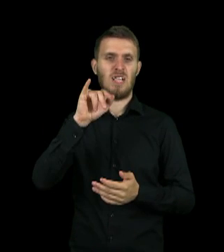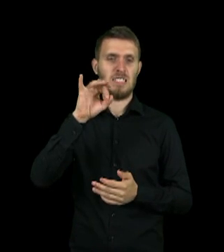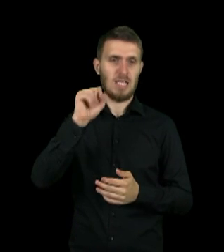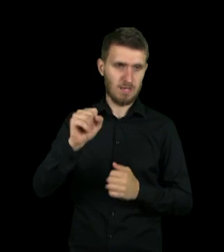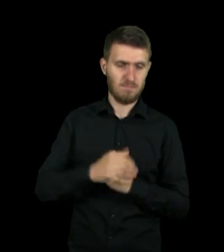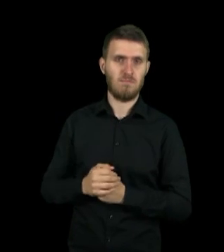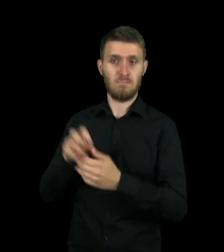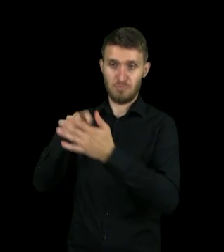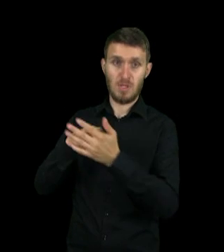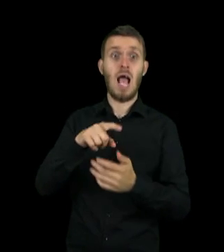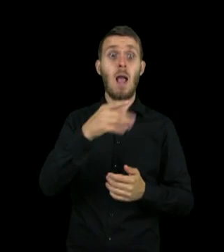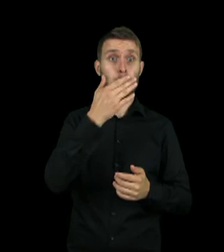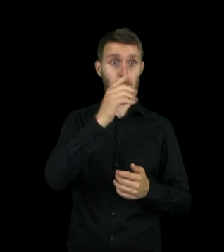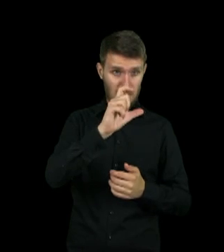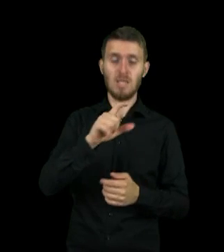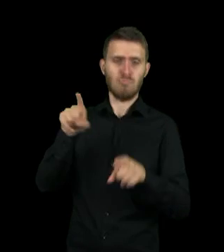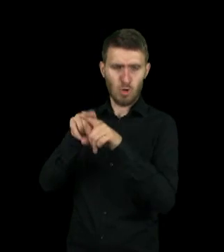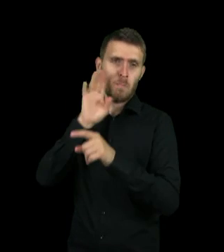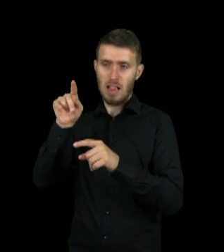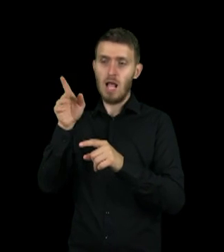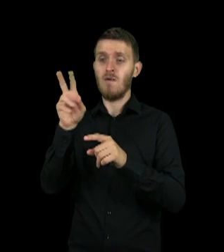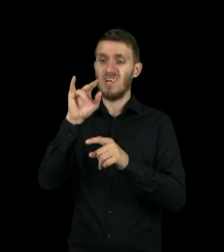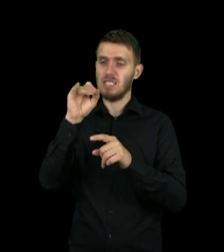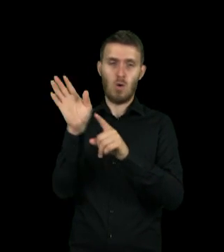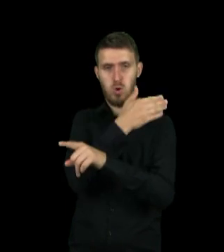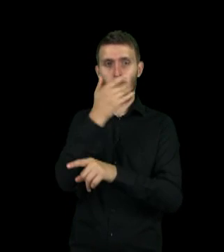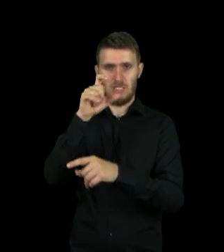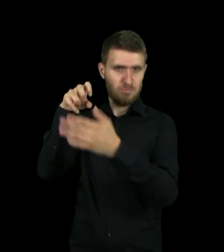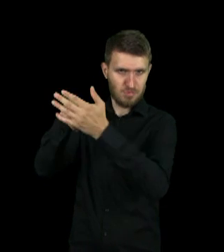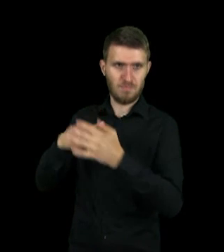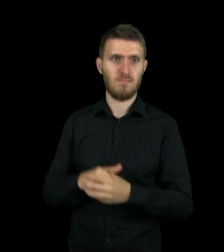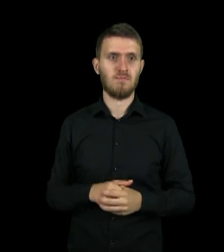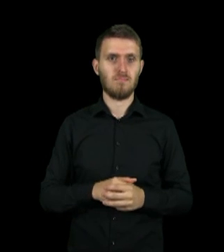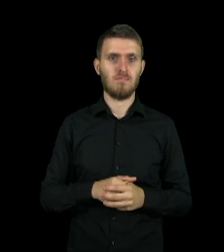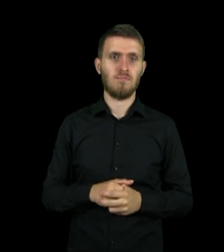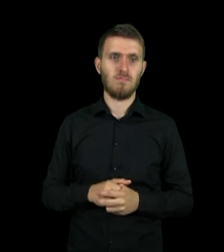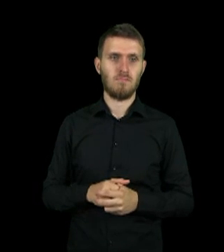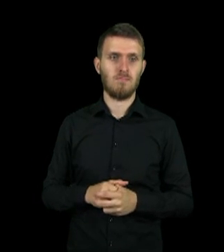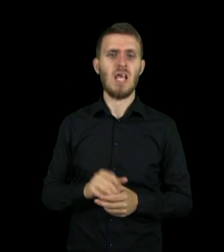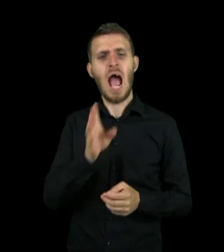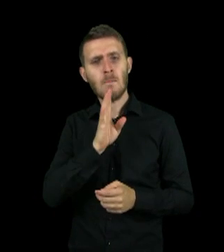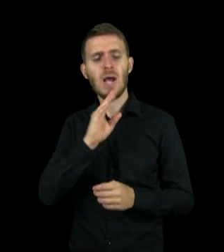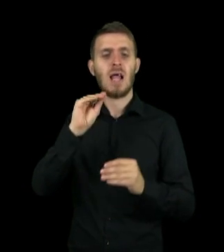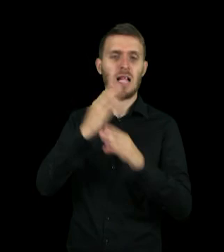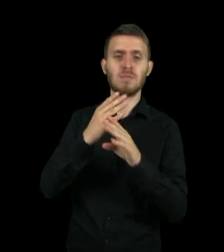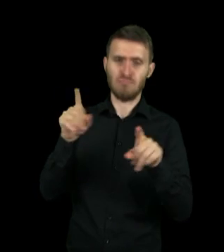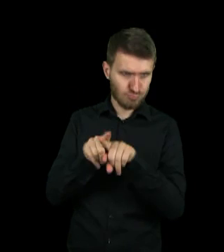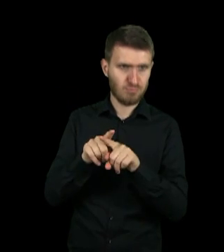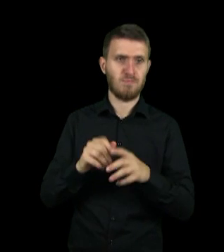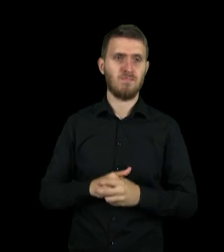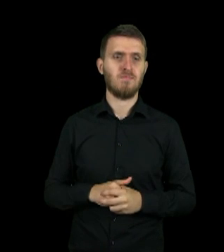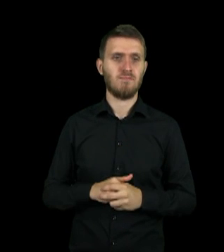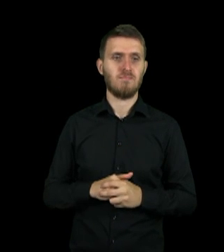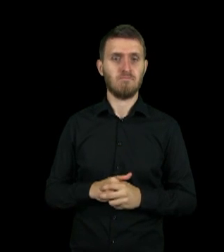rogu napiszę do której sieci należę w tym przypadku to wiza karta wydana tu będzie miała